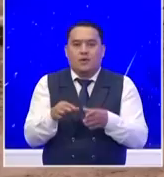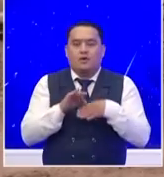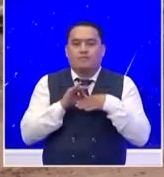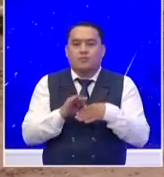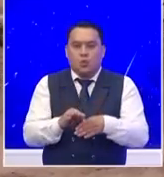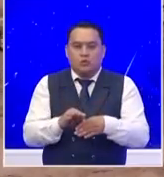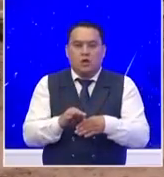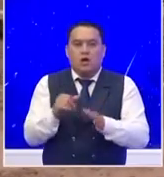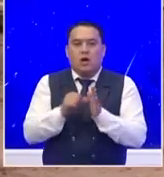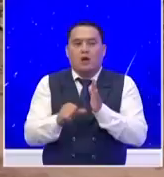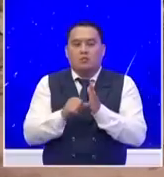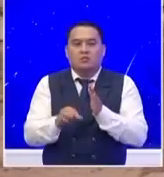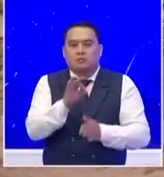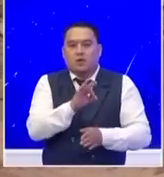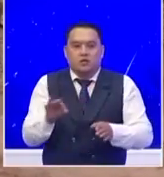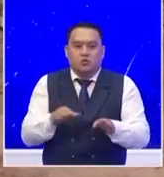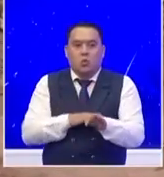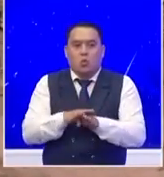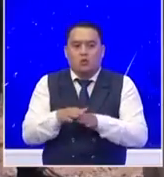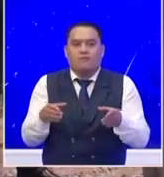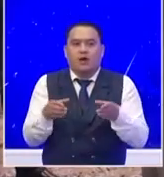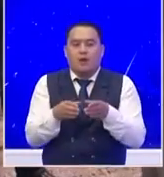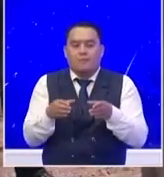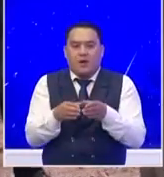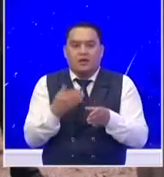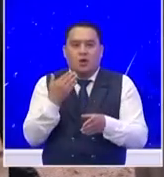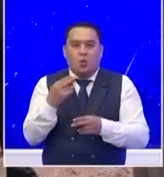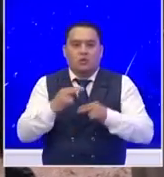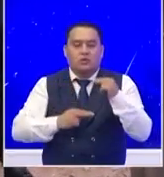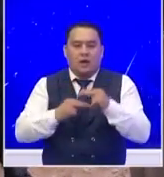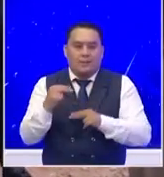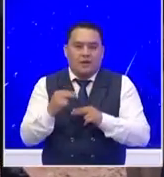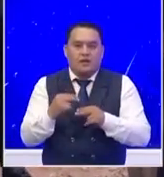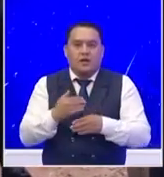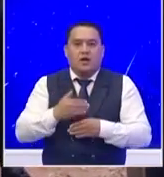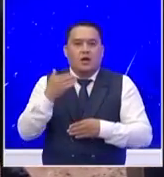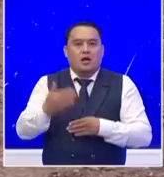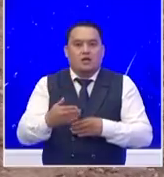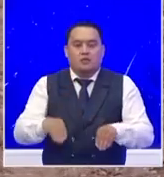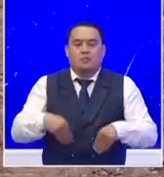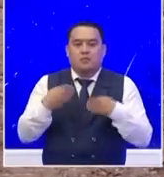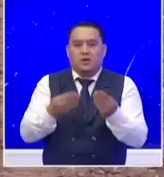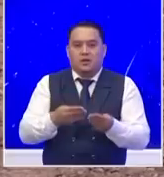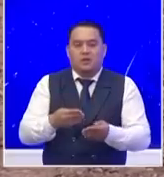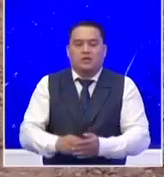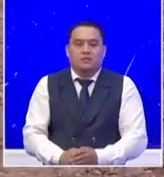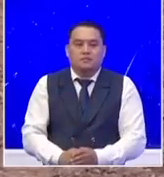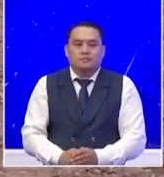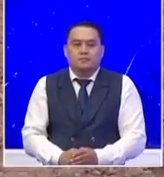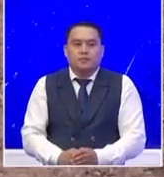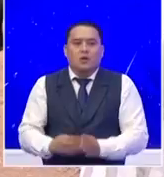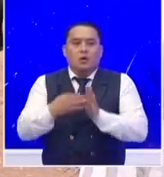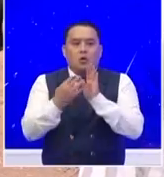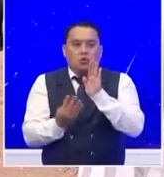Қазірдің өзінде 60% жұмыс атқарылды. Мердігер компания өкілдері нысан мерзімінен кешіктірілмей беріледі деп отыр. 2019